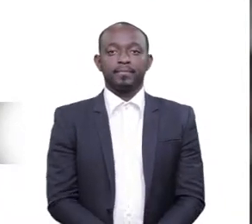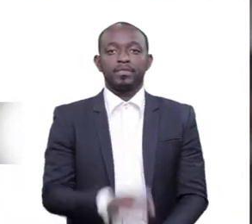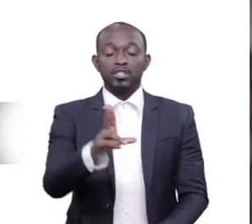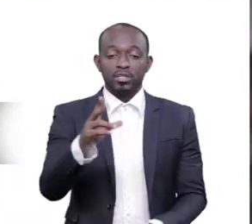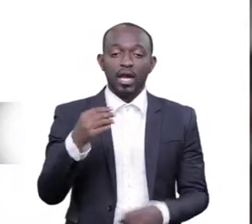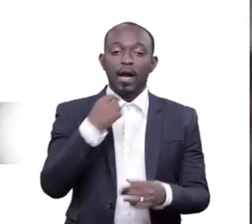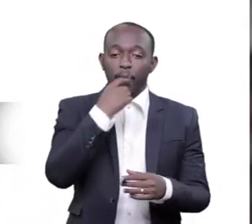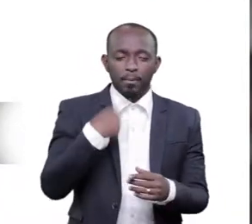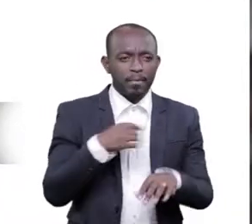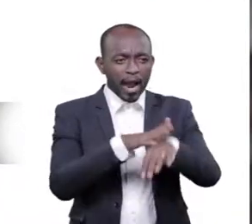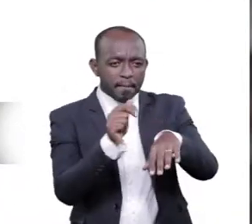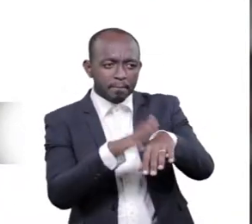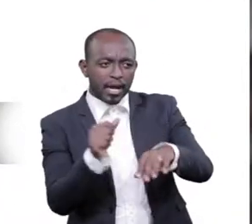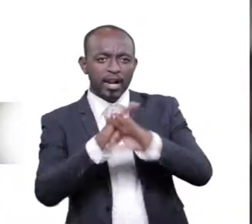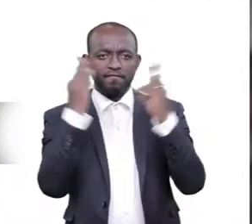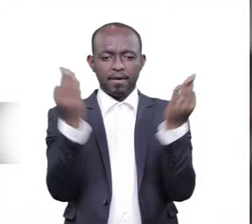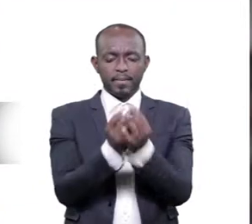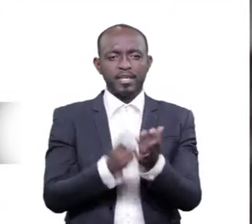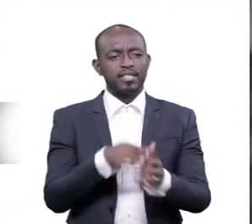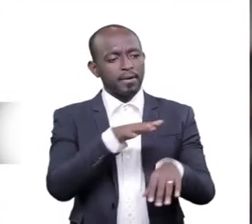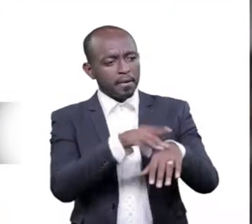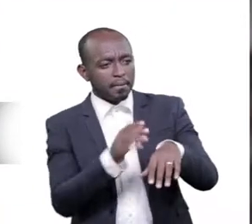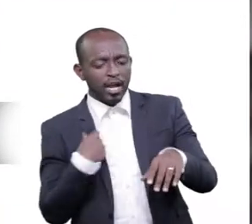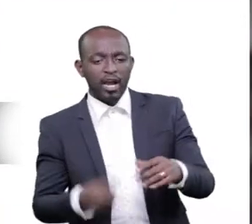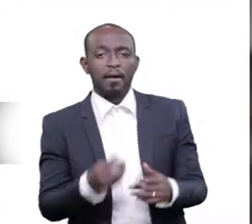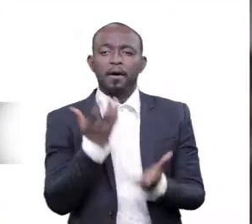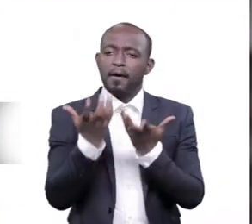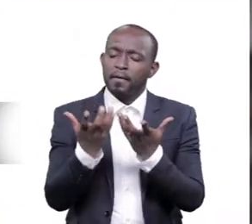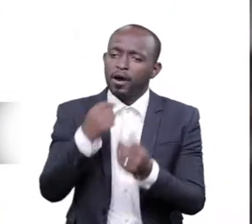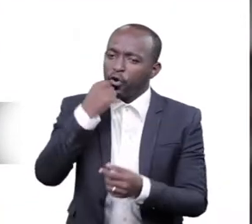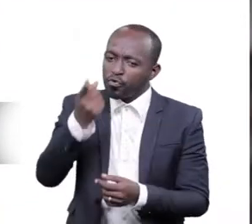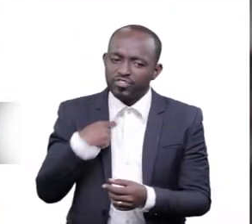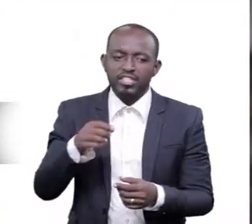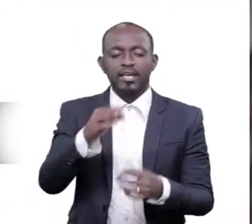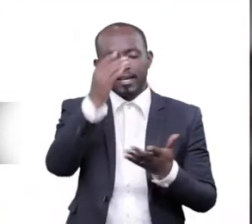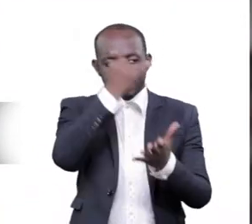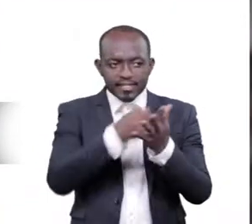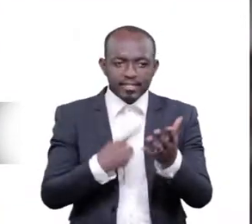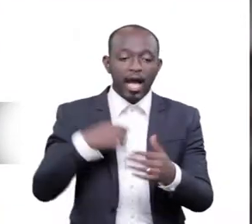umuryango kugira ngo basobanure impamvu batareka ngo njye kwiga nk'abandi